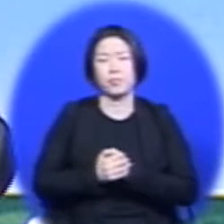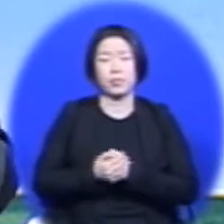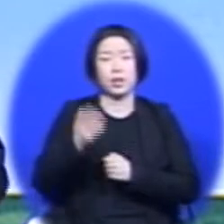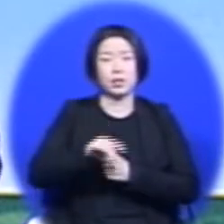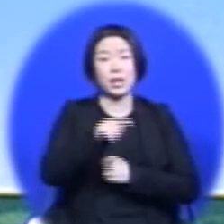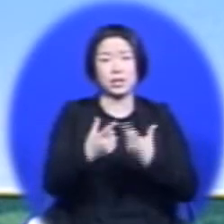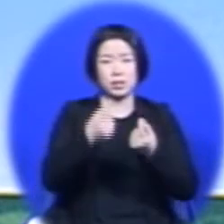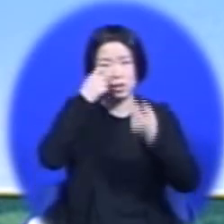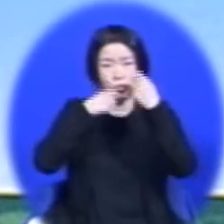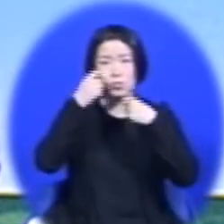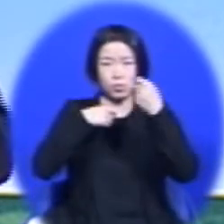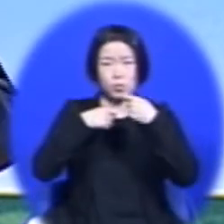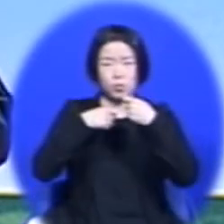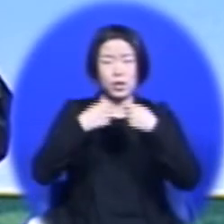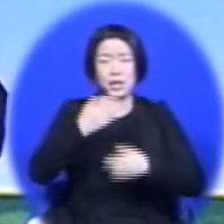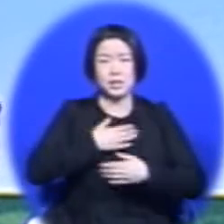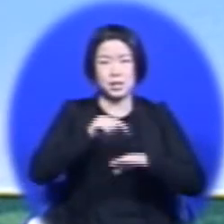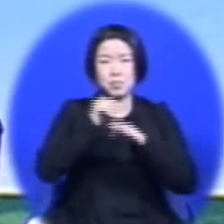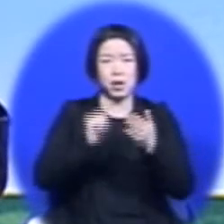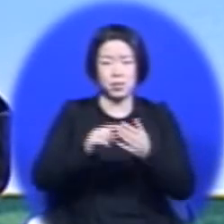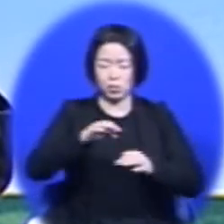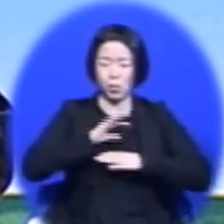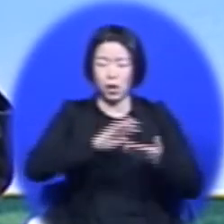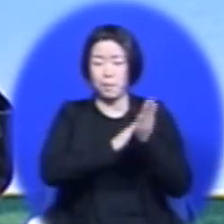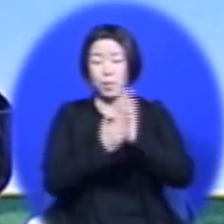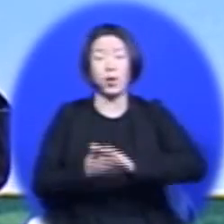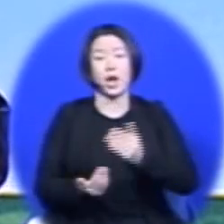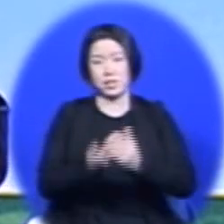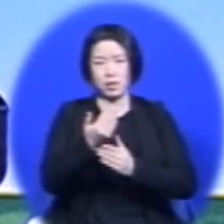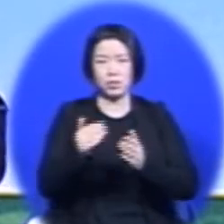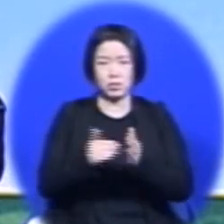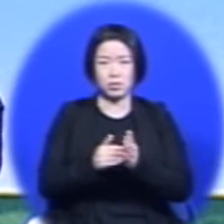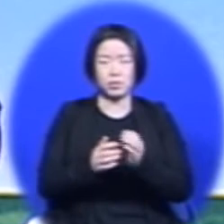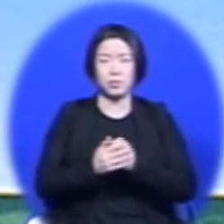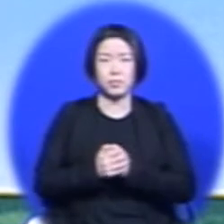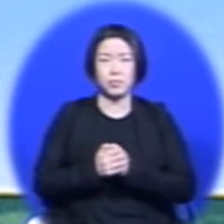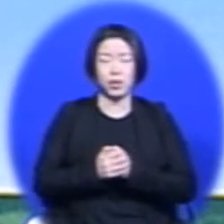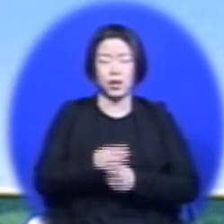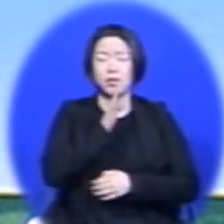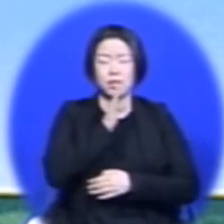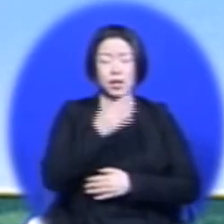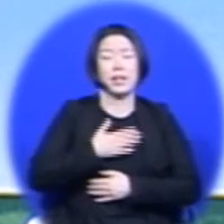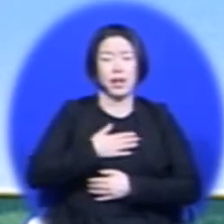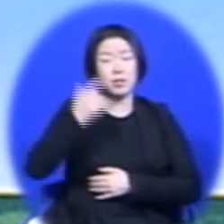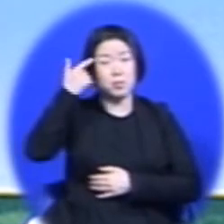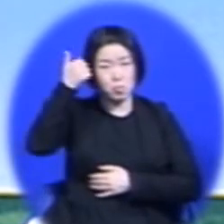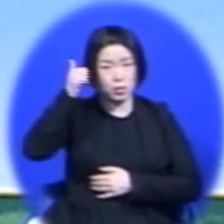그런데 그렇게 울고 제 마음에 놀라운 변화가 일어났습니다. 그래, 나는 목사가